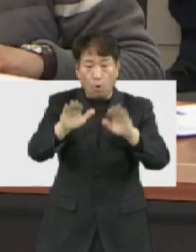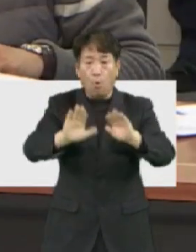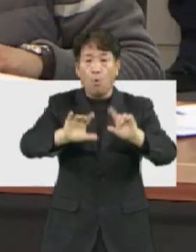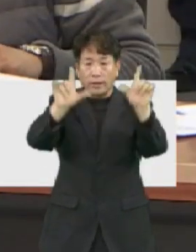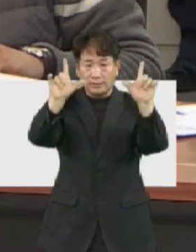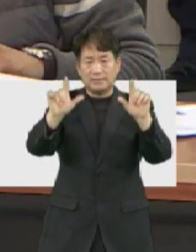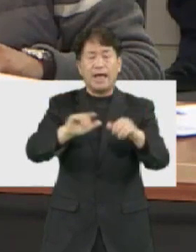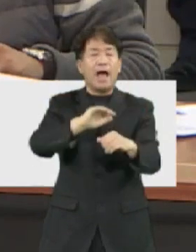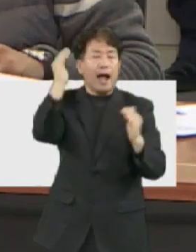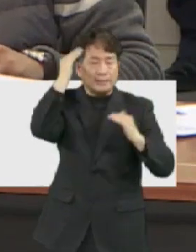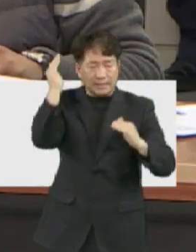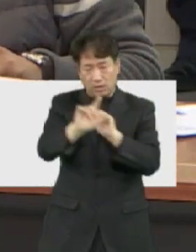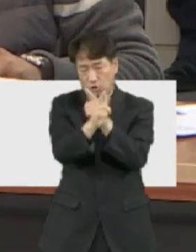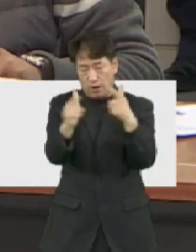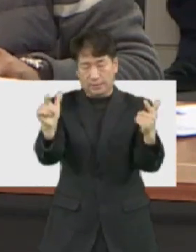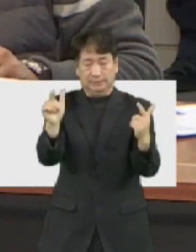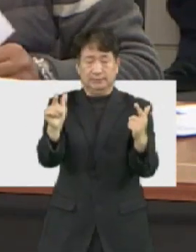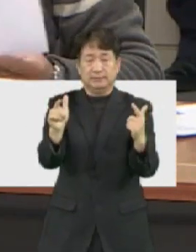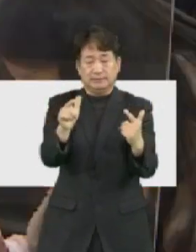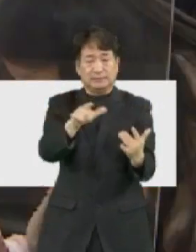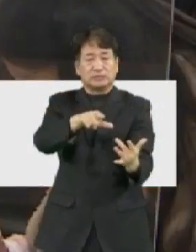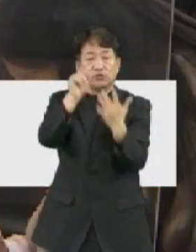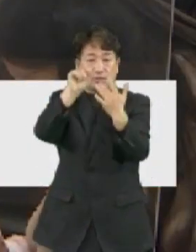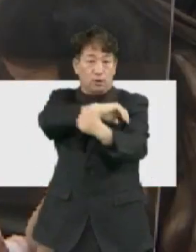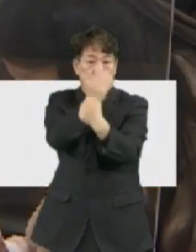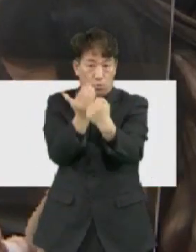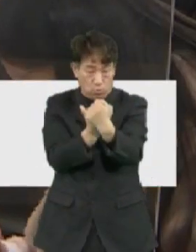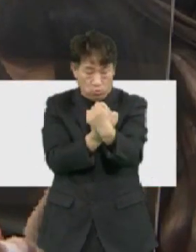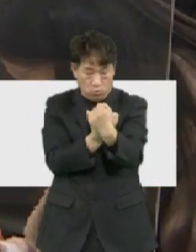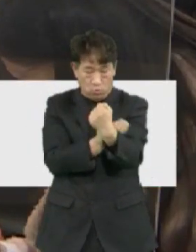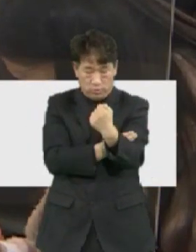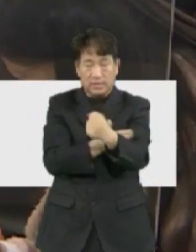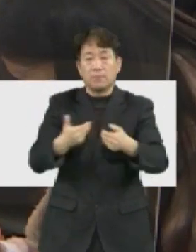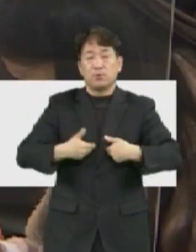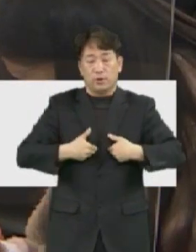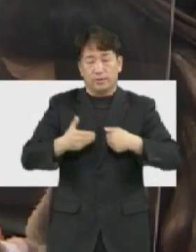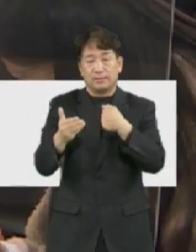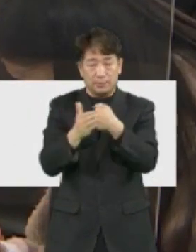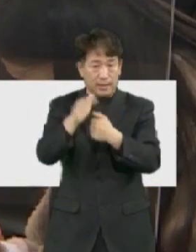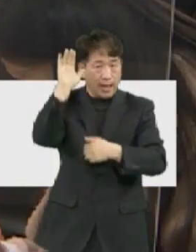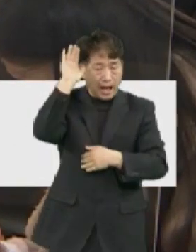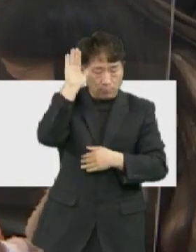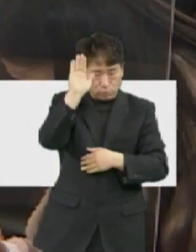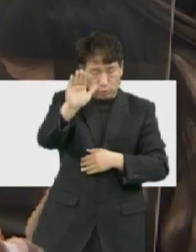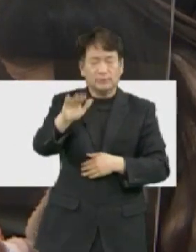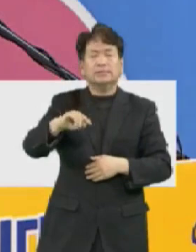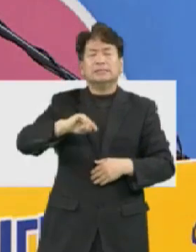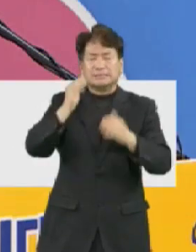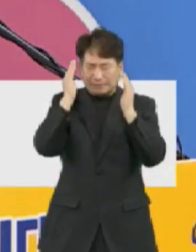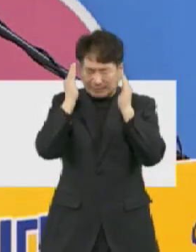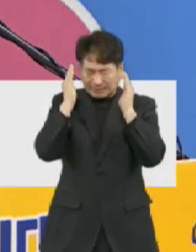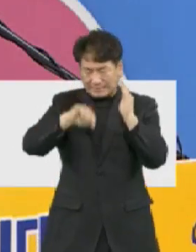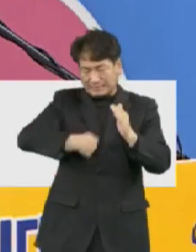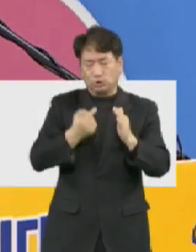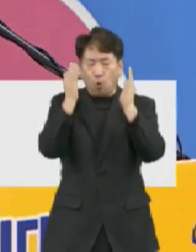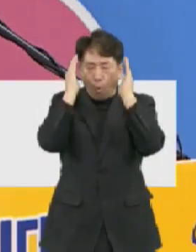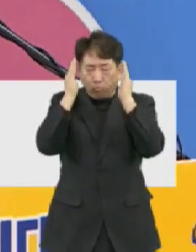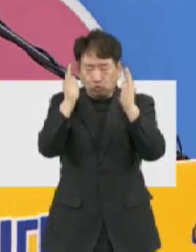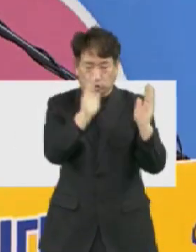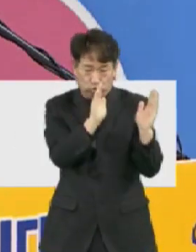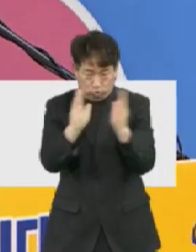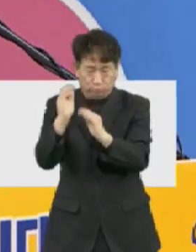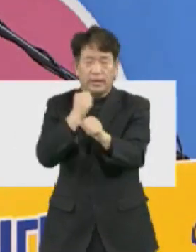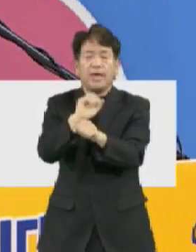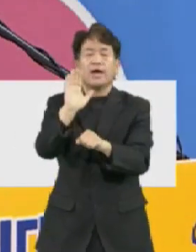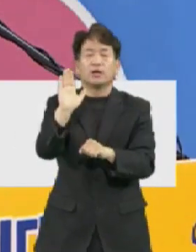선택권을 보장하는 교육과정을 편성해 운영하고 중장기적으론 학생 스스로 수업을 설계하는 개인 맞춤형